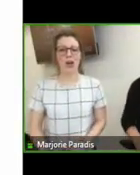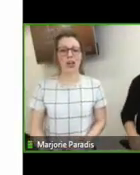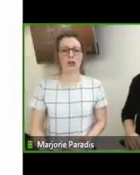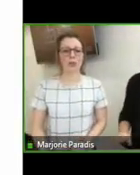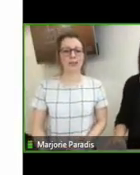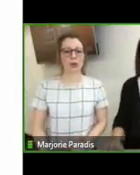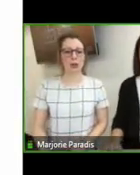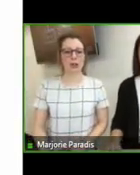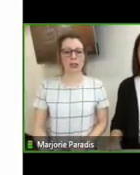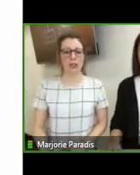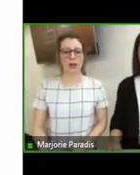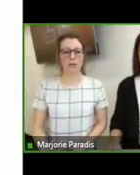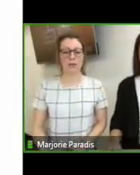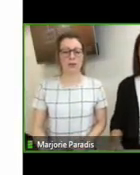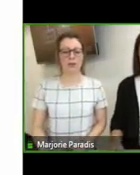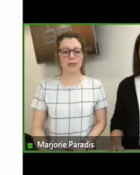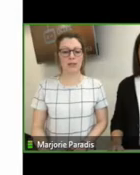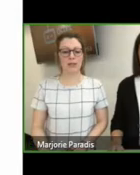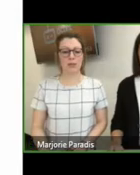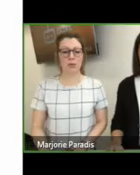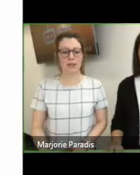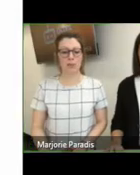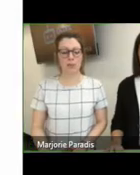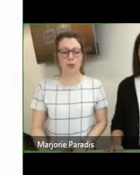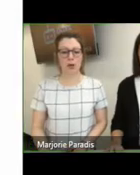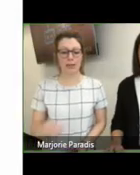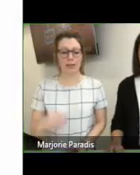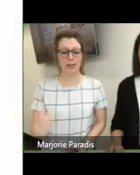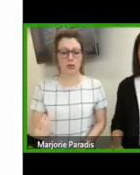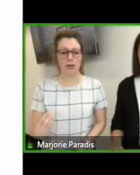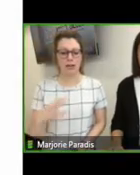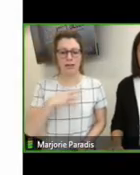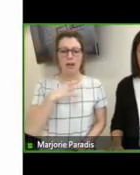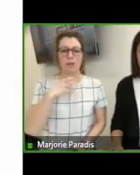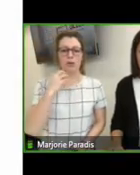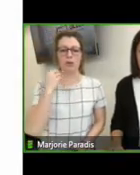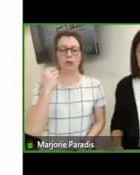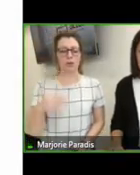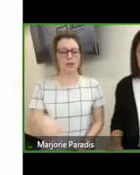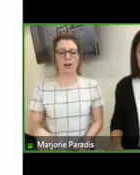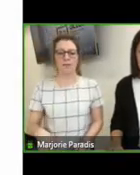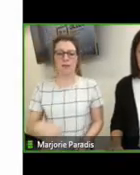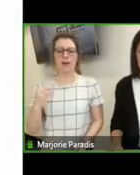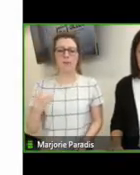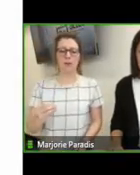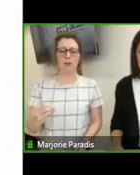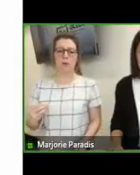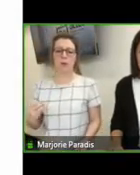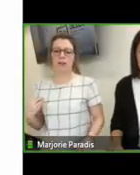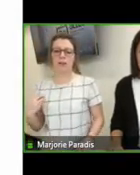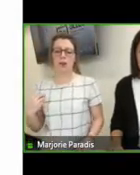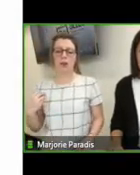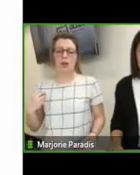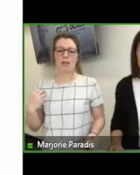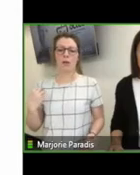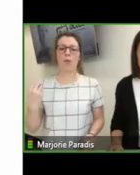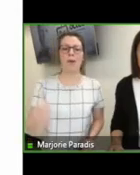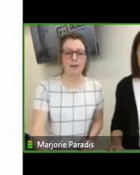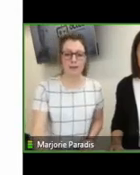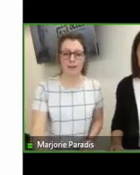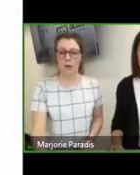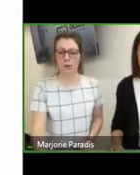un 2 minutes, là, vous pouvez utiliser les outils pour écrire du texte. Puis juste nous dire, en fait, dans votre milieu,